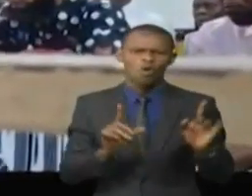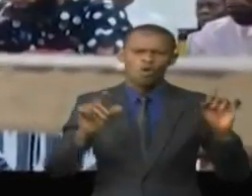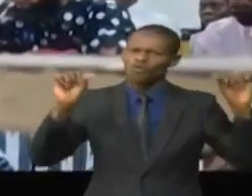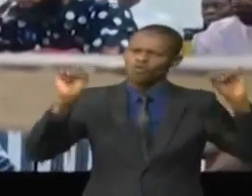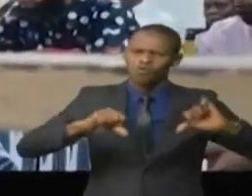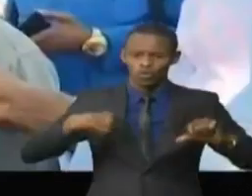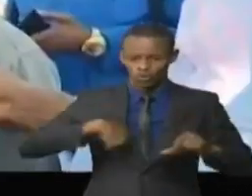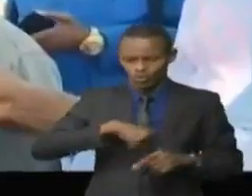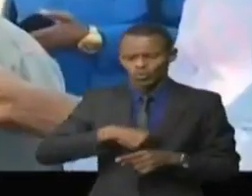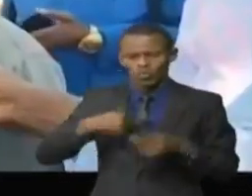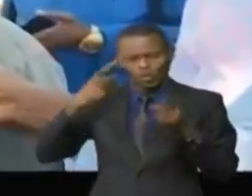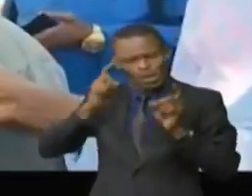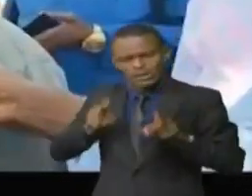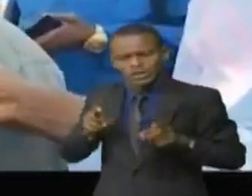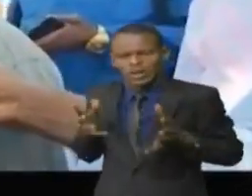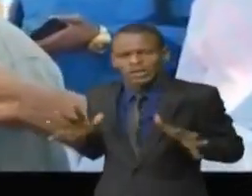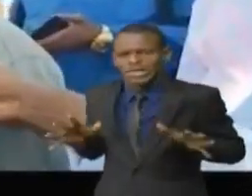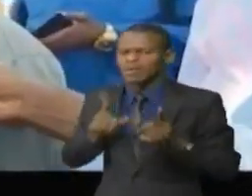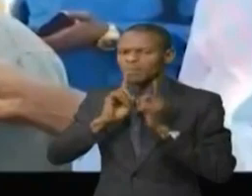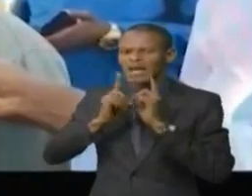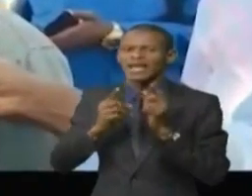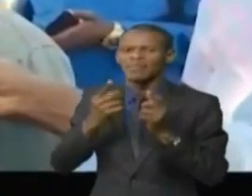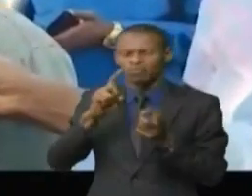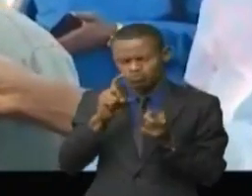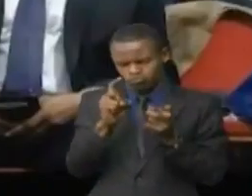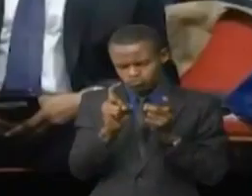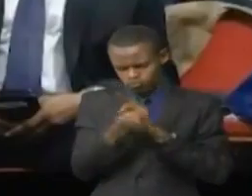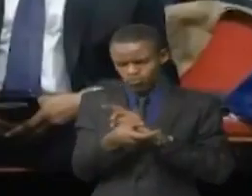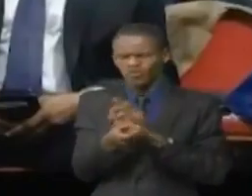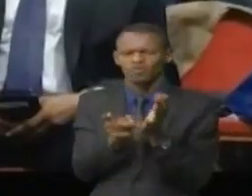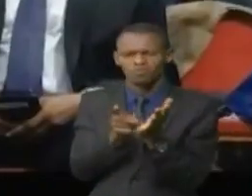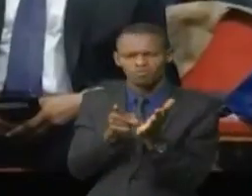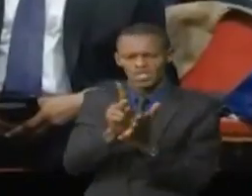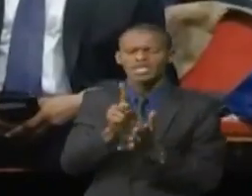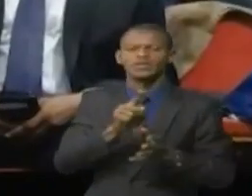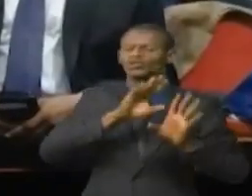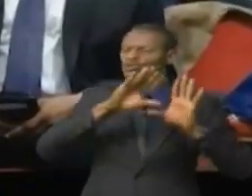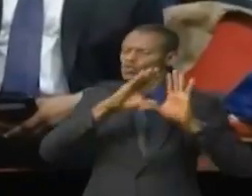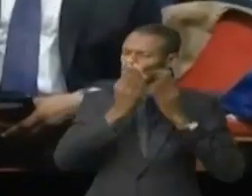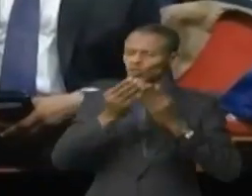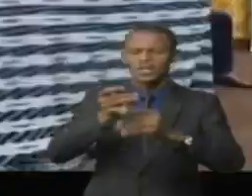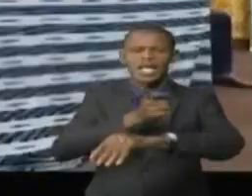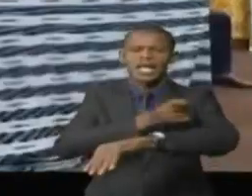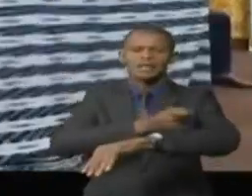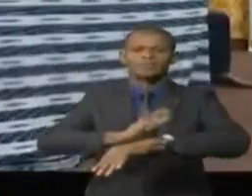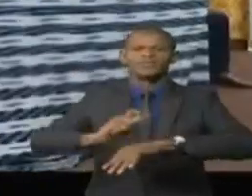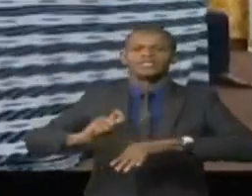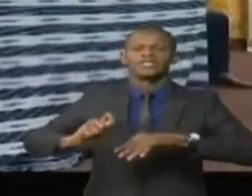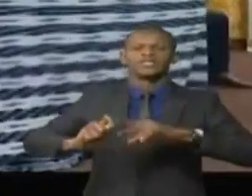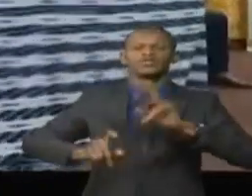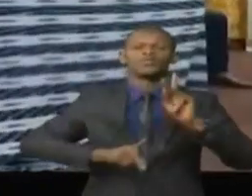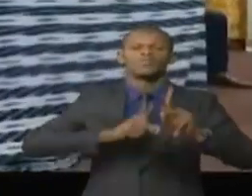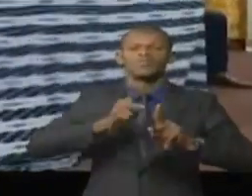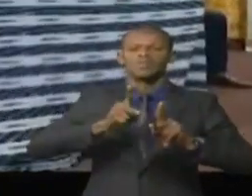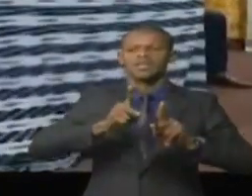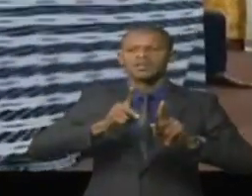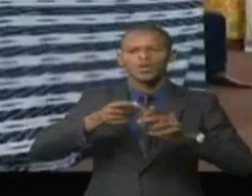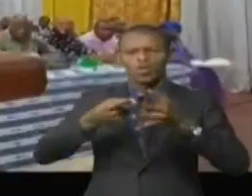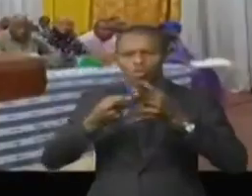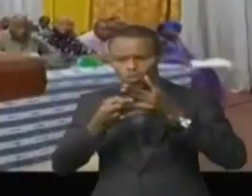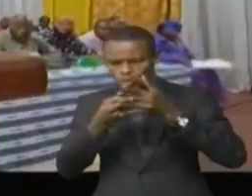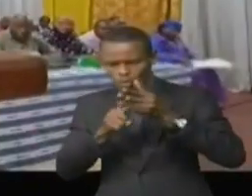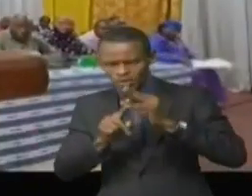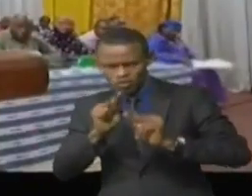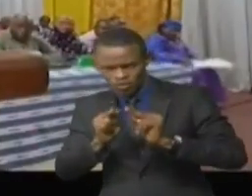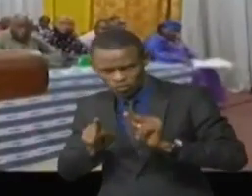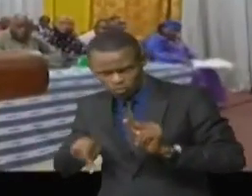pour l'organisation des élections syndicales dans toute l'administration publique, en commençant par les divisions provinciales après